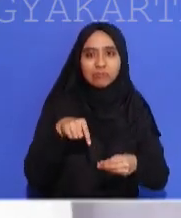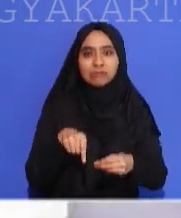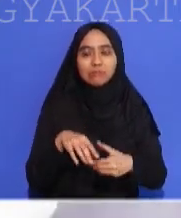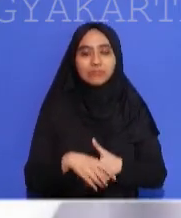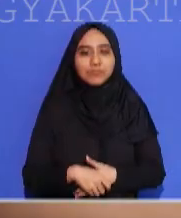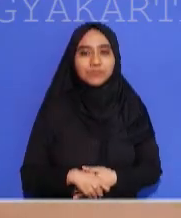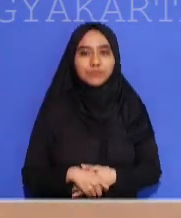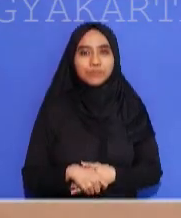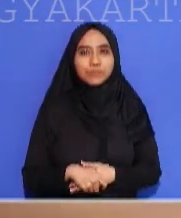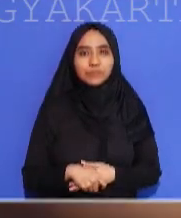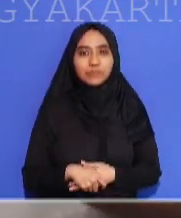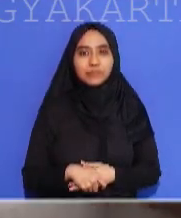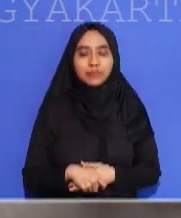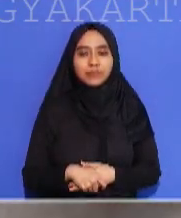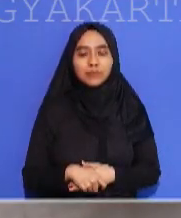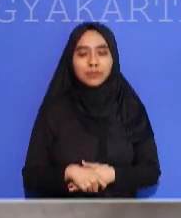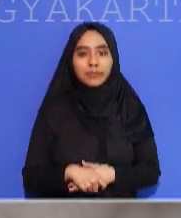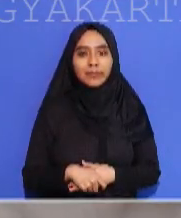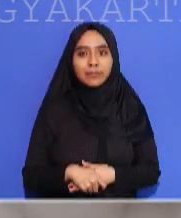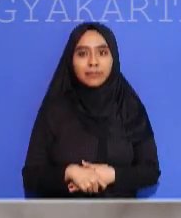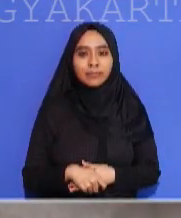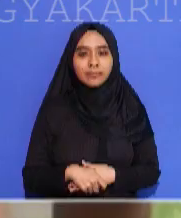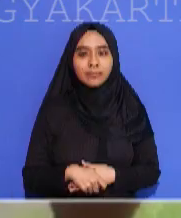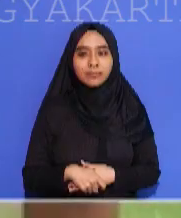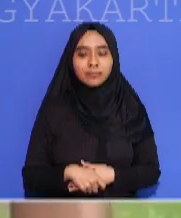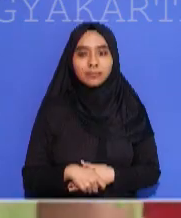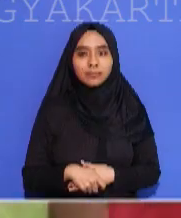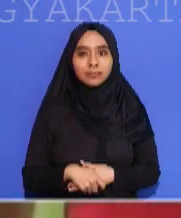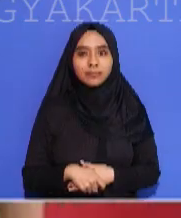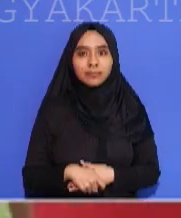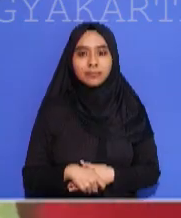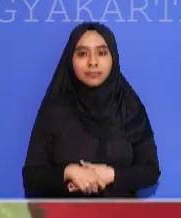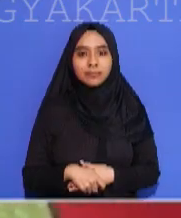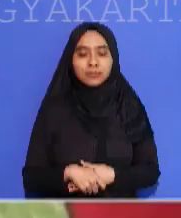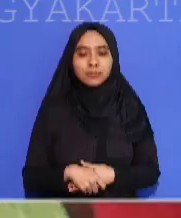pasaran demikian Margo Laras TV Yogyakarta